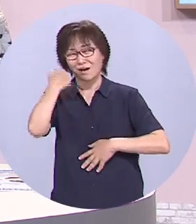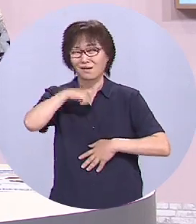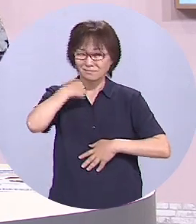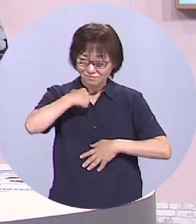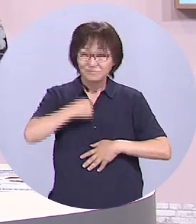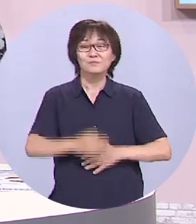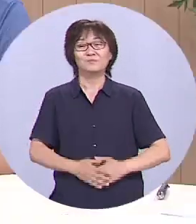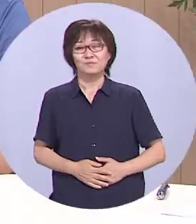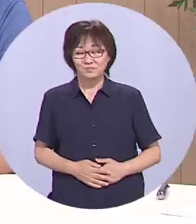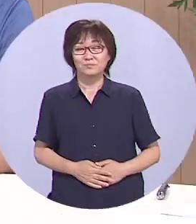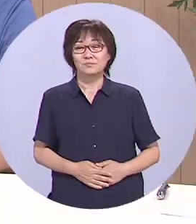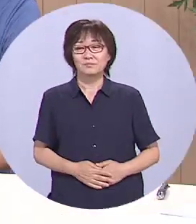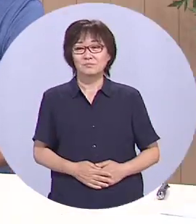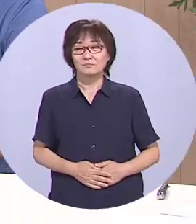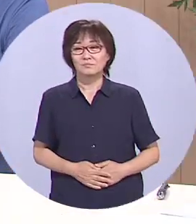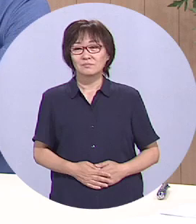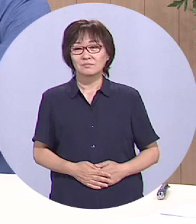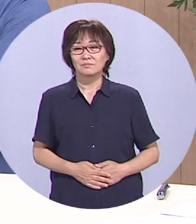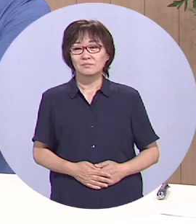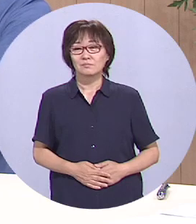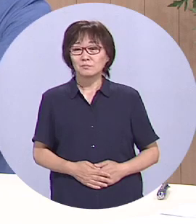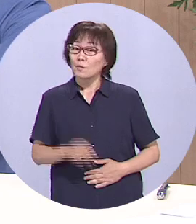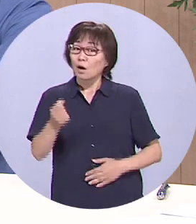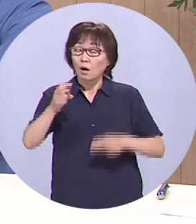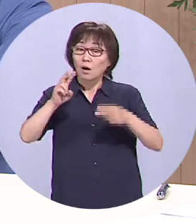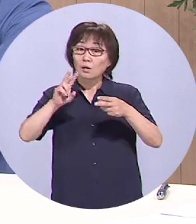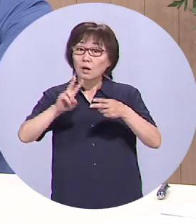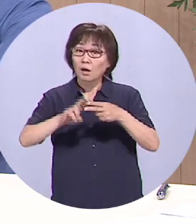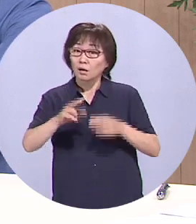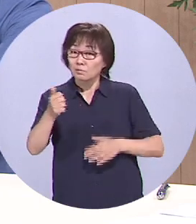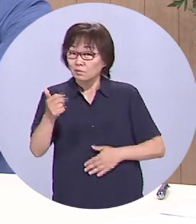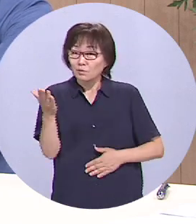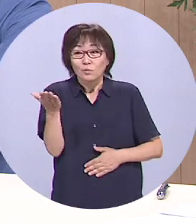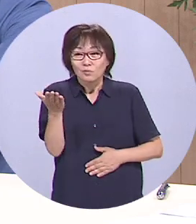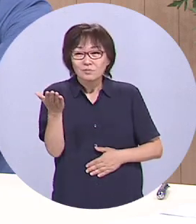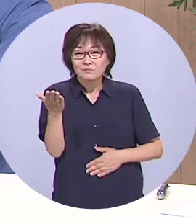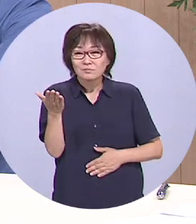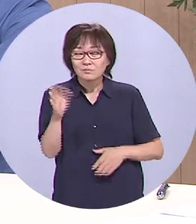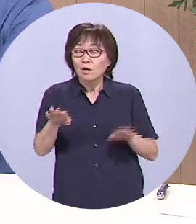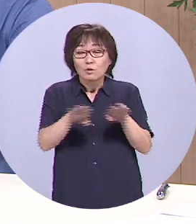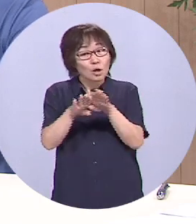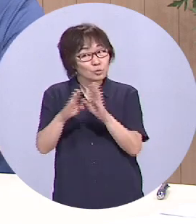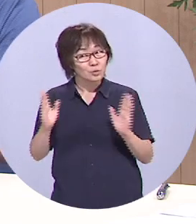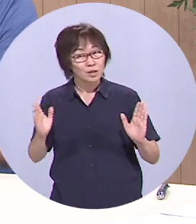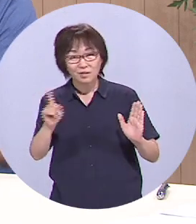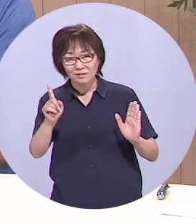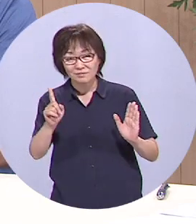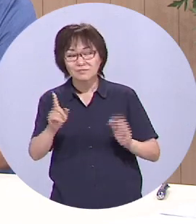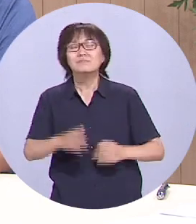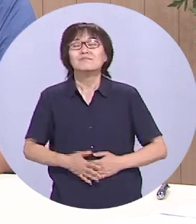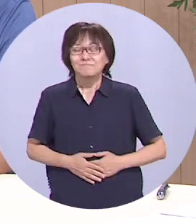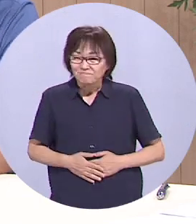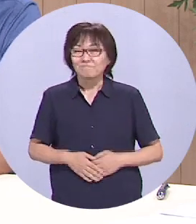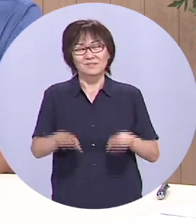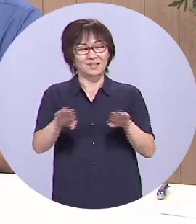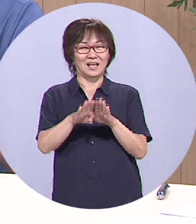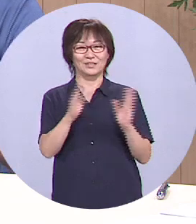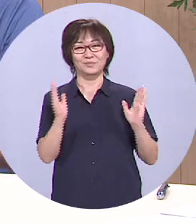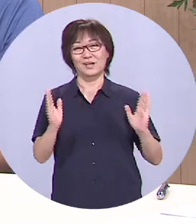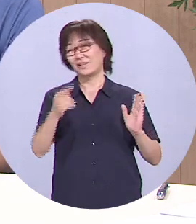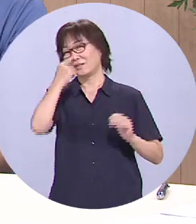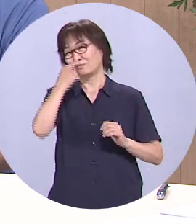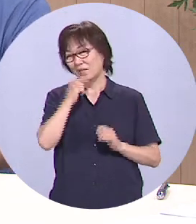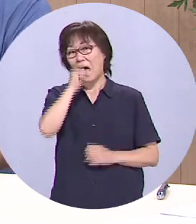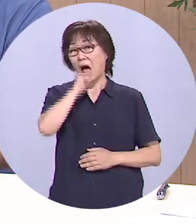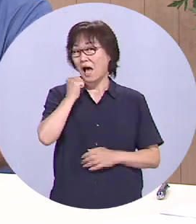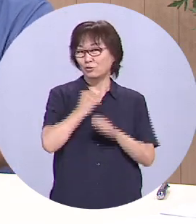けれども ね、 ね、 うん、そうですね。金井さんは最近なんかこのお休みの期間中何か。 僕はこのお休みの期間ですね、ちょっと自分でア